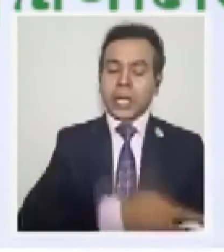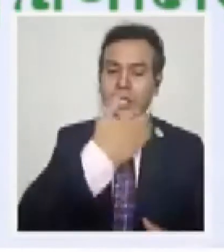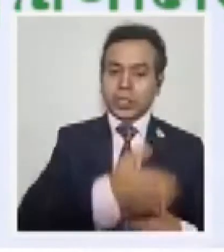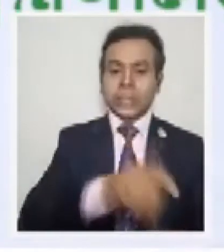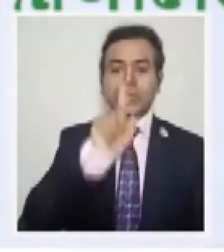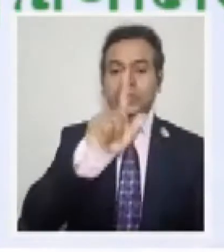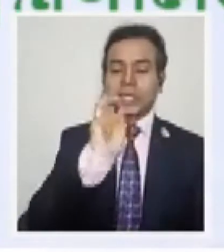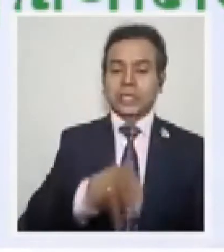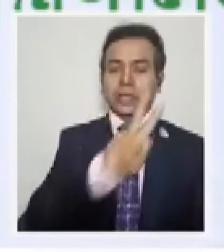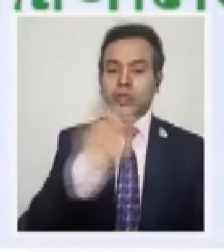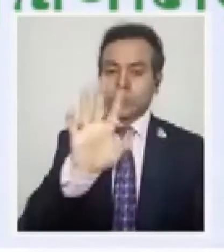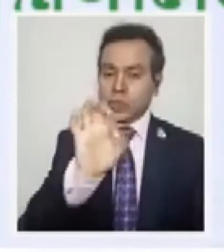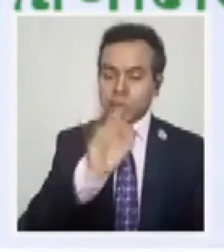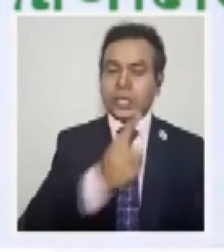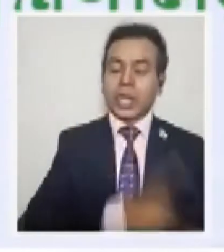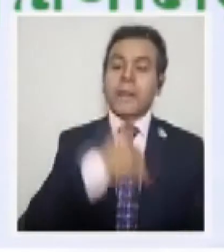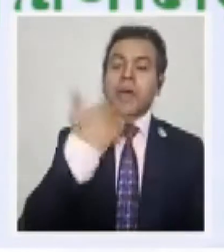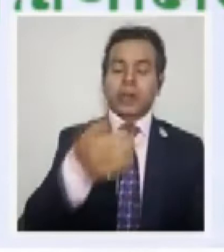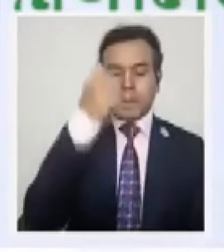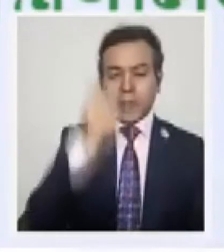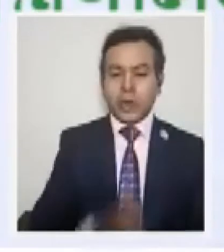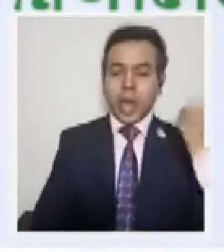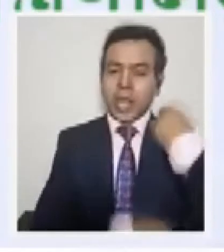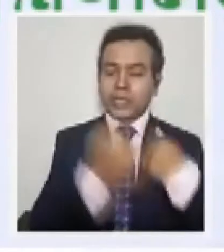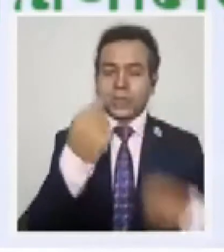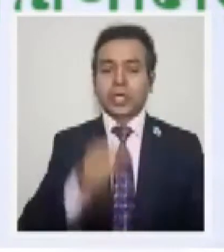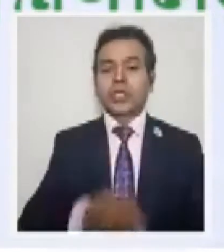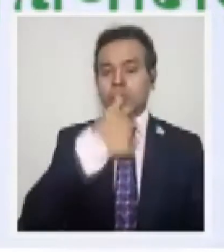শয্যা 13,284টি, ঢাকা শহরে